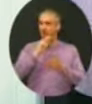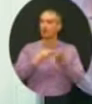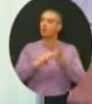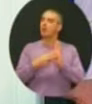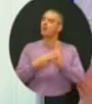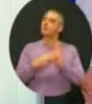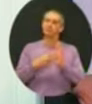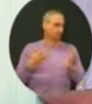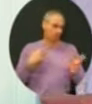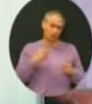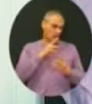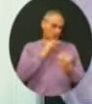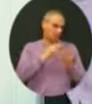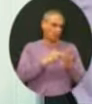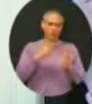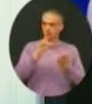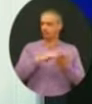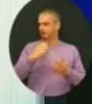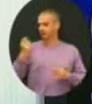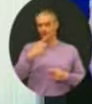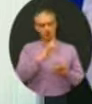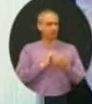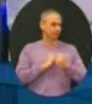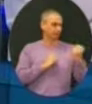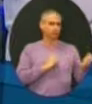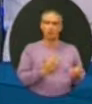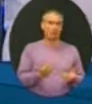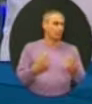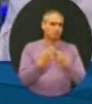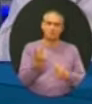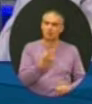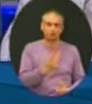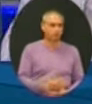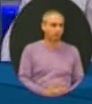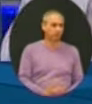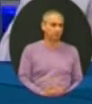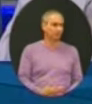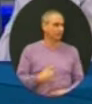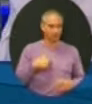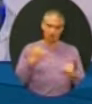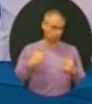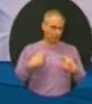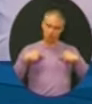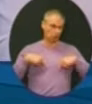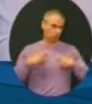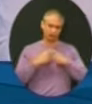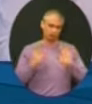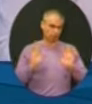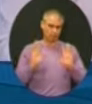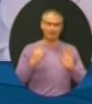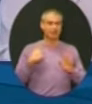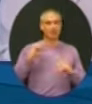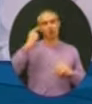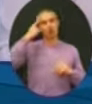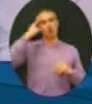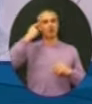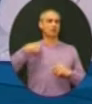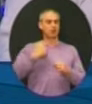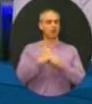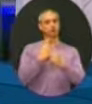וזאת אני השאלה לא הגדולה. אני לא יכול לדבר איתו הוא פוליטיקה. הוא נמצא בימין, אתה נמצא בשמאל, מה הקשר ביניכם חוץ מי? אני לא יושב ראש מפלגה היום, ואני לא מתיימר